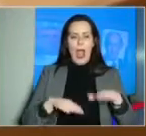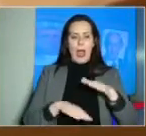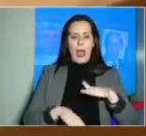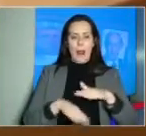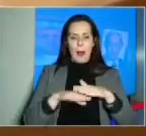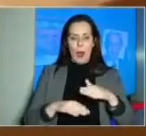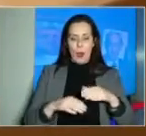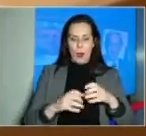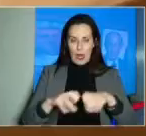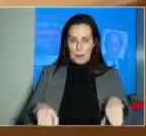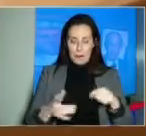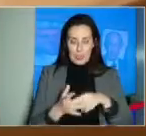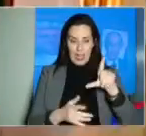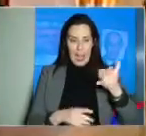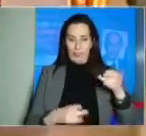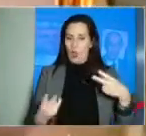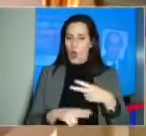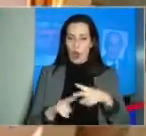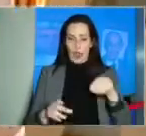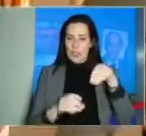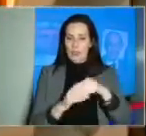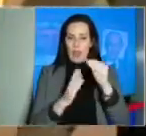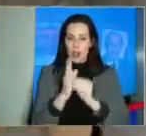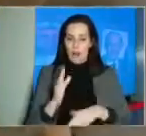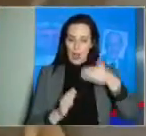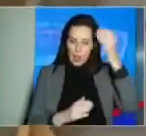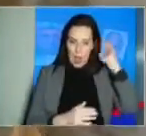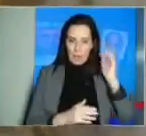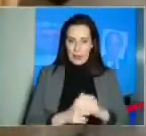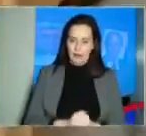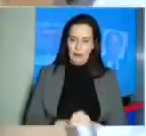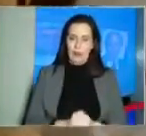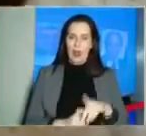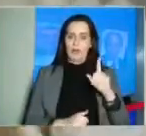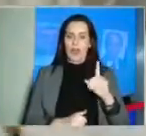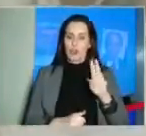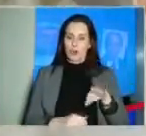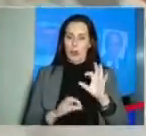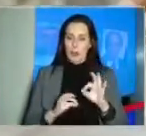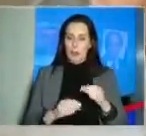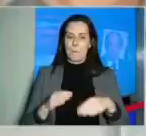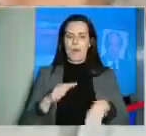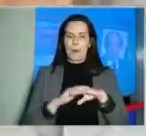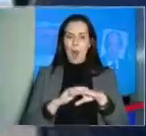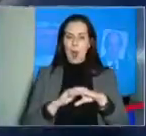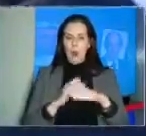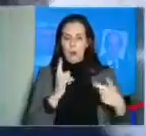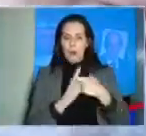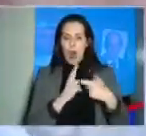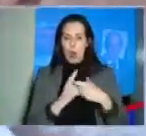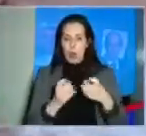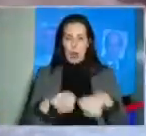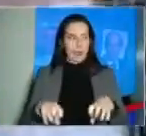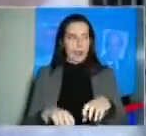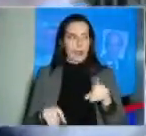אורלי לוי לא יכלה לרוץ להתפרף לרשימה של לפיד היה חבר בה, ואז נוצרות באמת מגבלות על הפיצול.